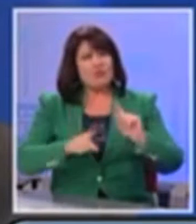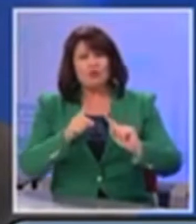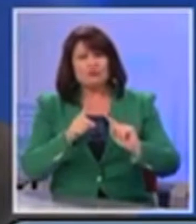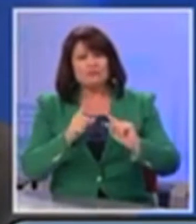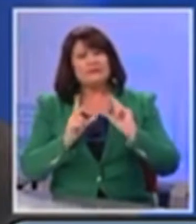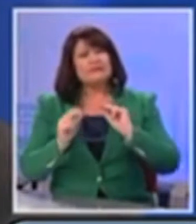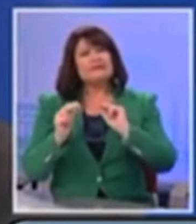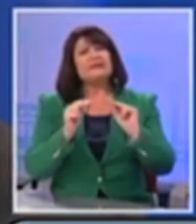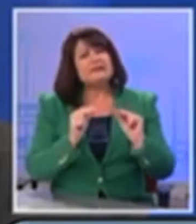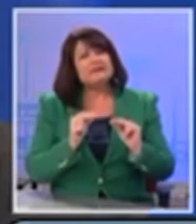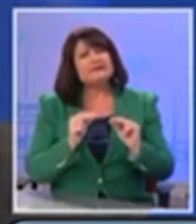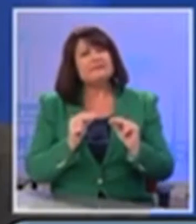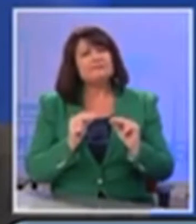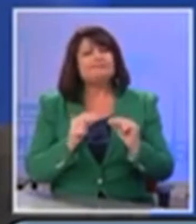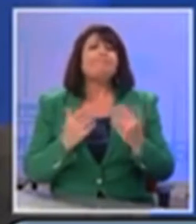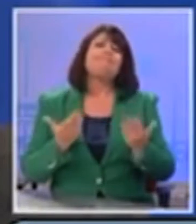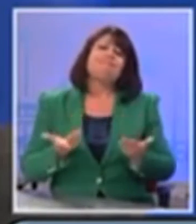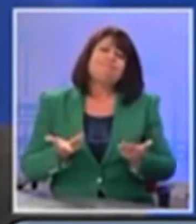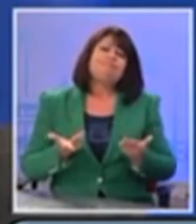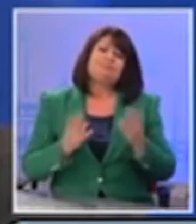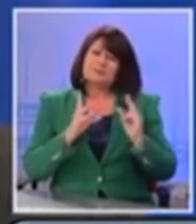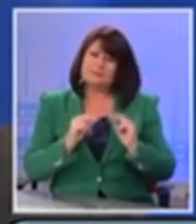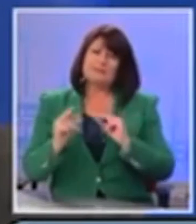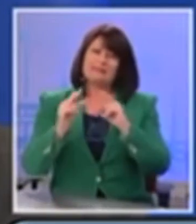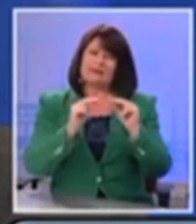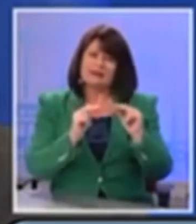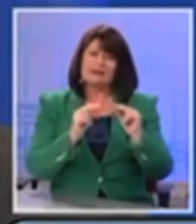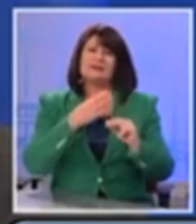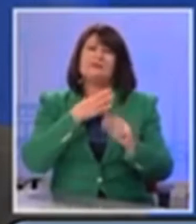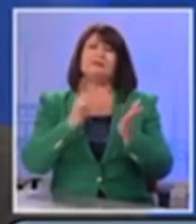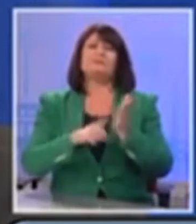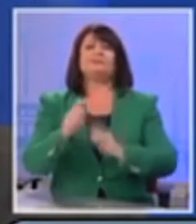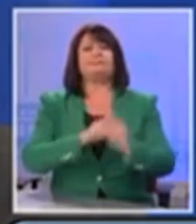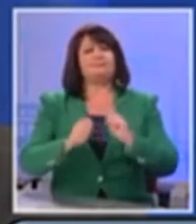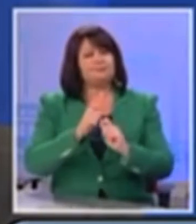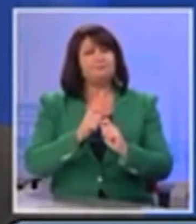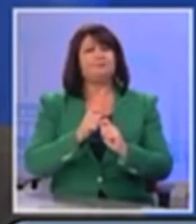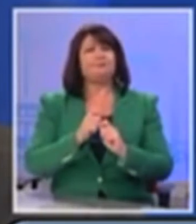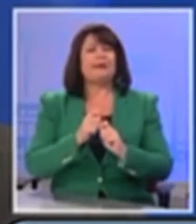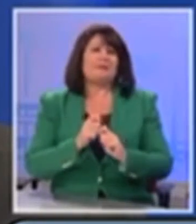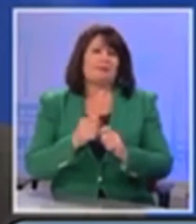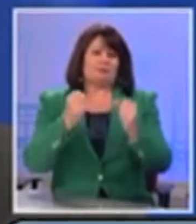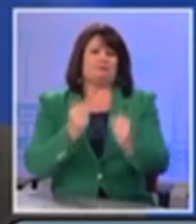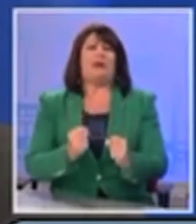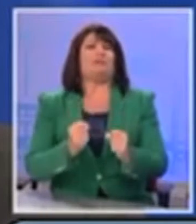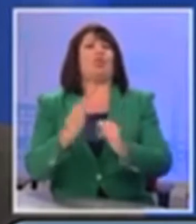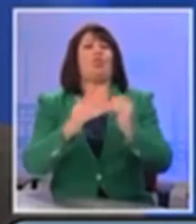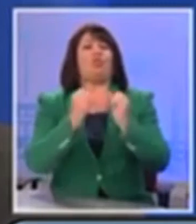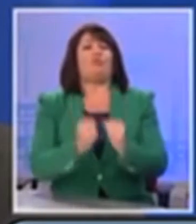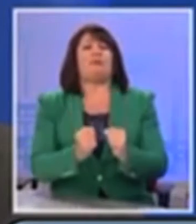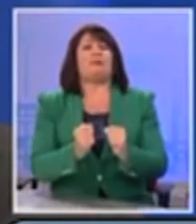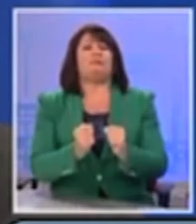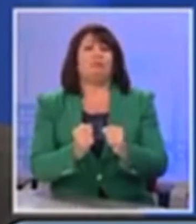une structure permettant aux débiteurs de faire valoir leurs droits face aux créanciers et